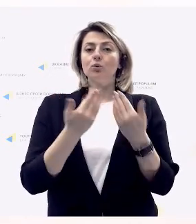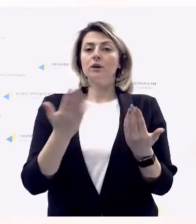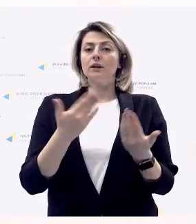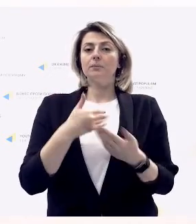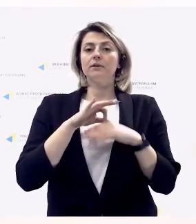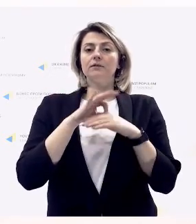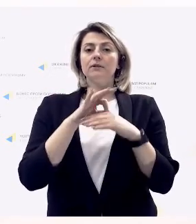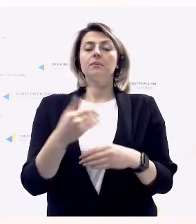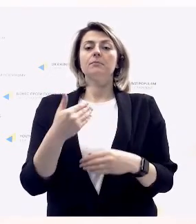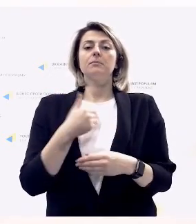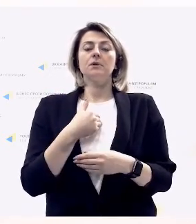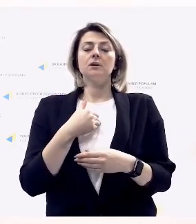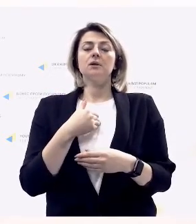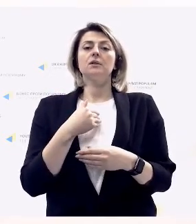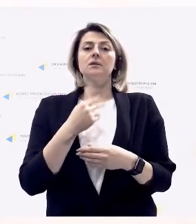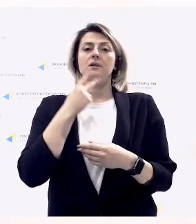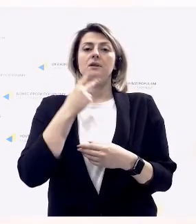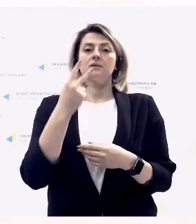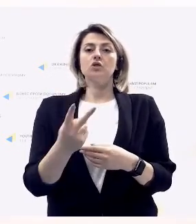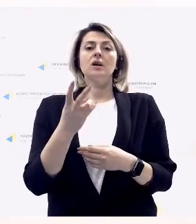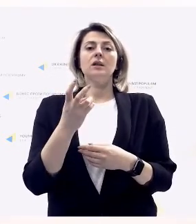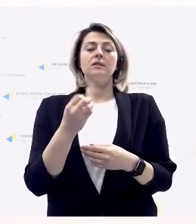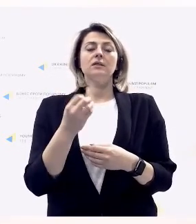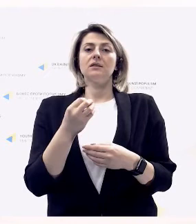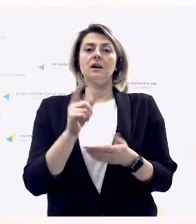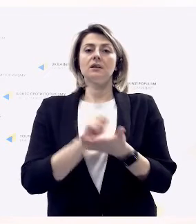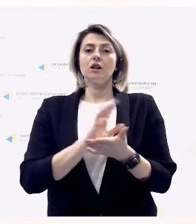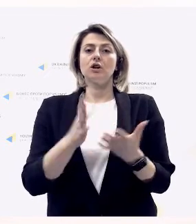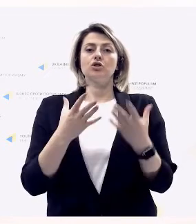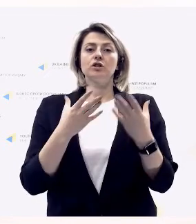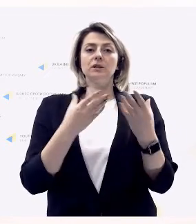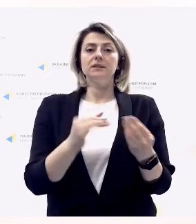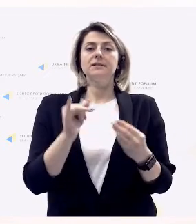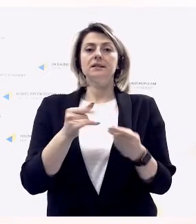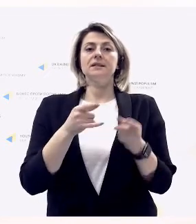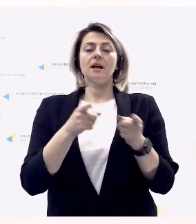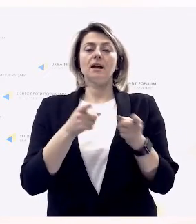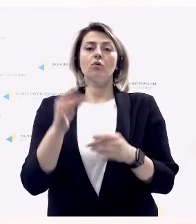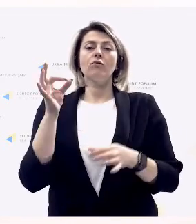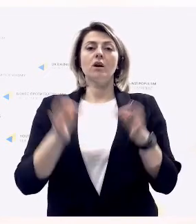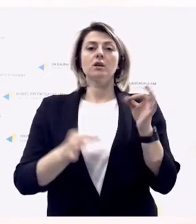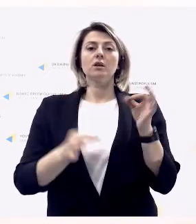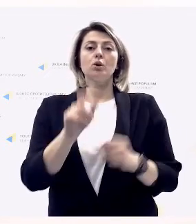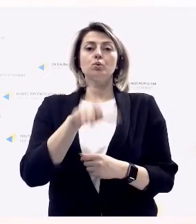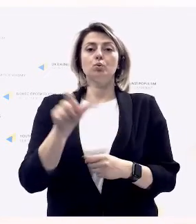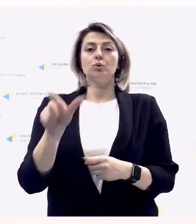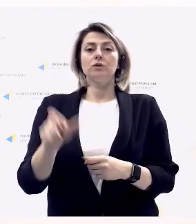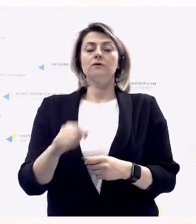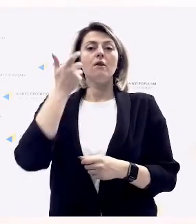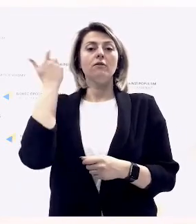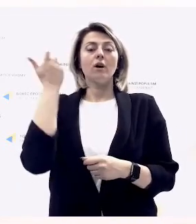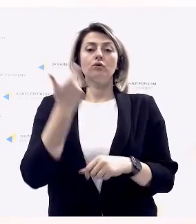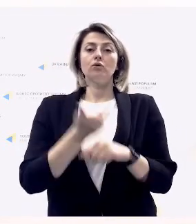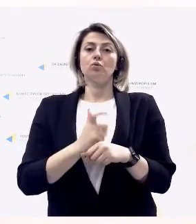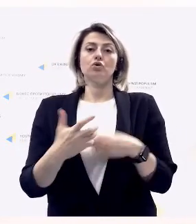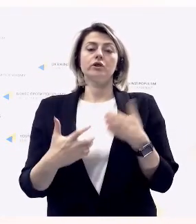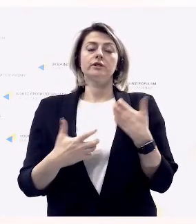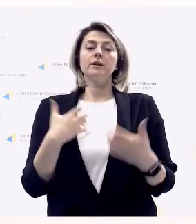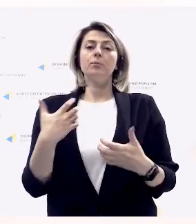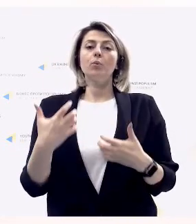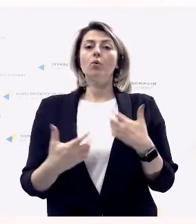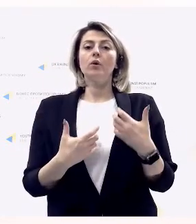зазначили неналежний тиск і залякування суддів. В Харкові, зокрема, ми дуже занепокоєні